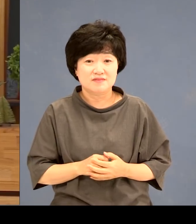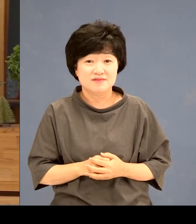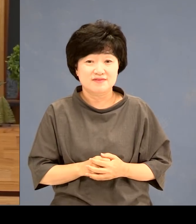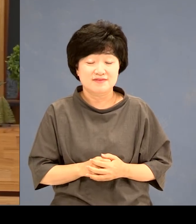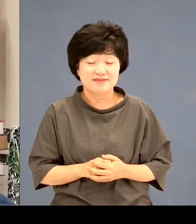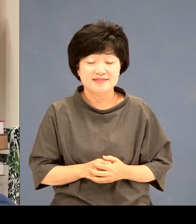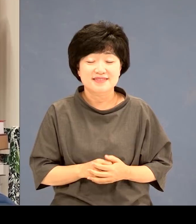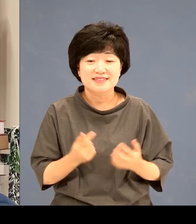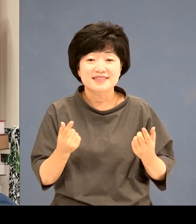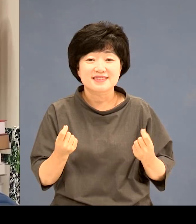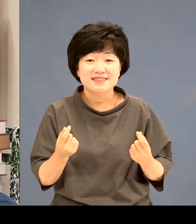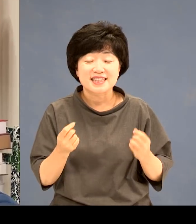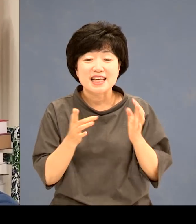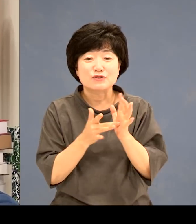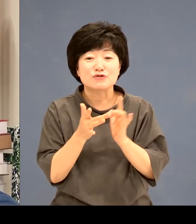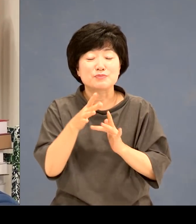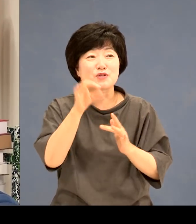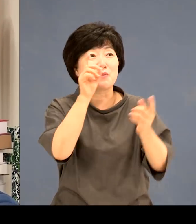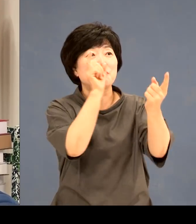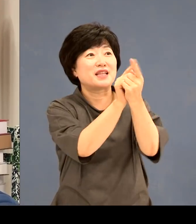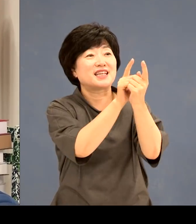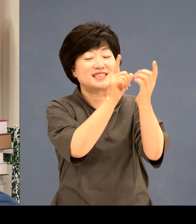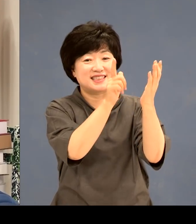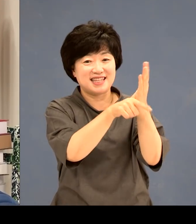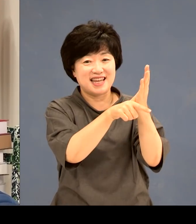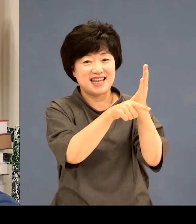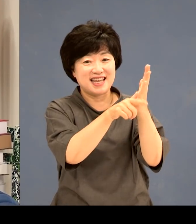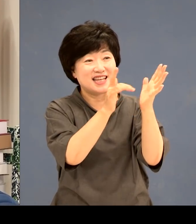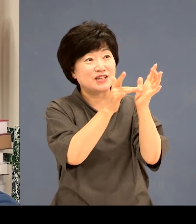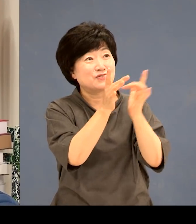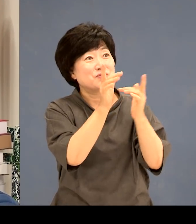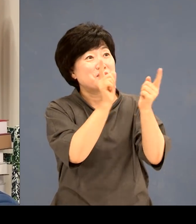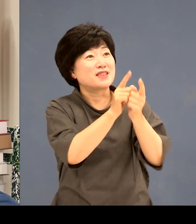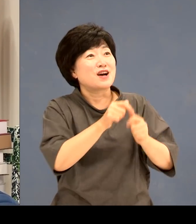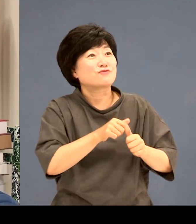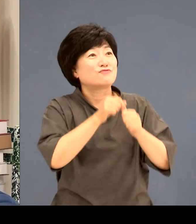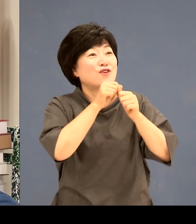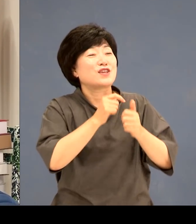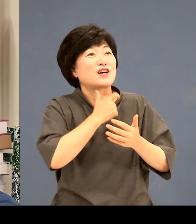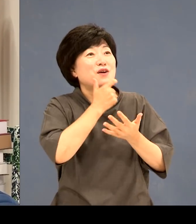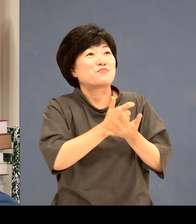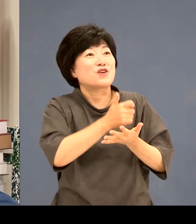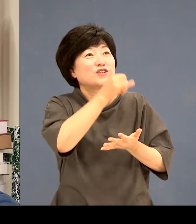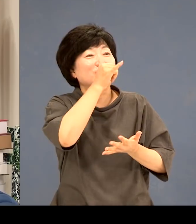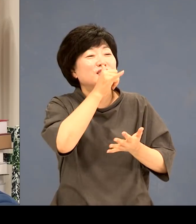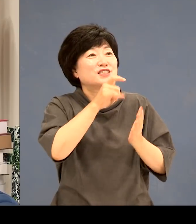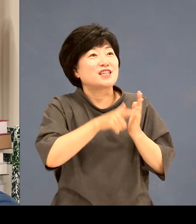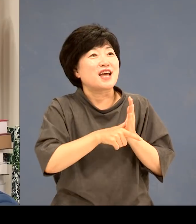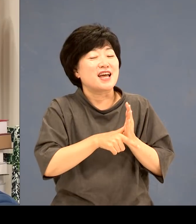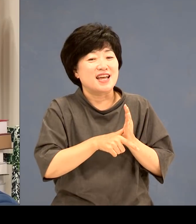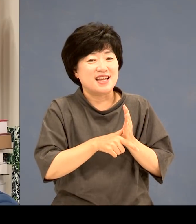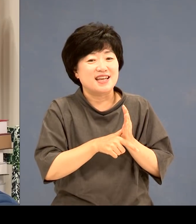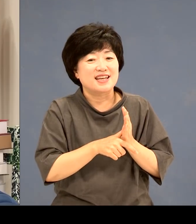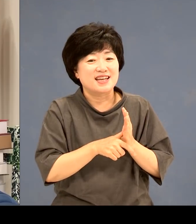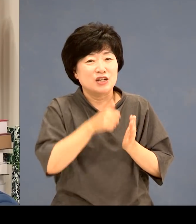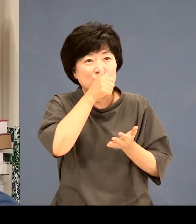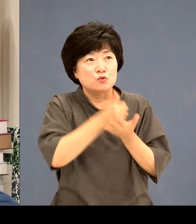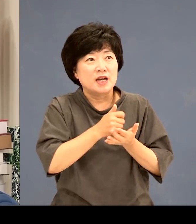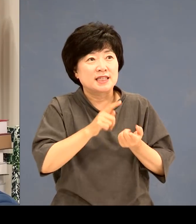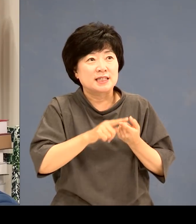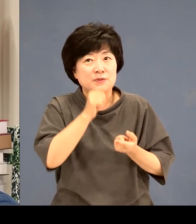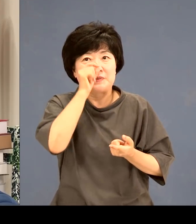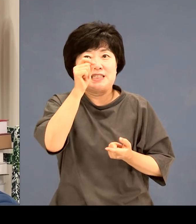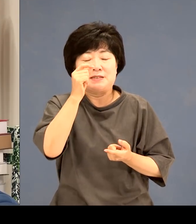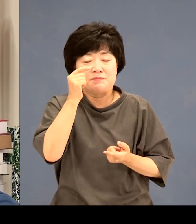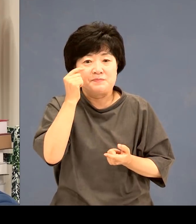것이 정상이거든요. 마치 이런 거 있잖아요. 그러니까 예수님을 처음 만났을 때 이렇게 처음 만나고 막 구원의 감격이 있고 막 네. 이렇게 할 때